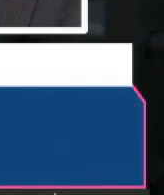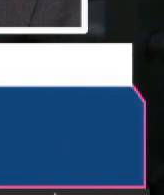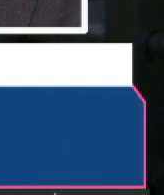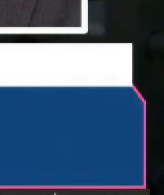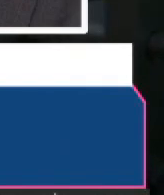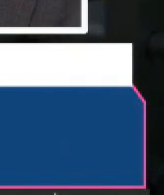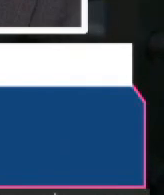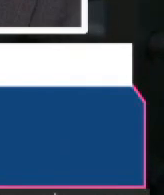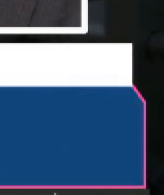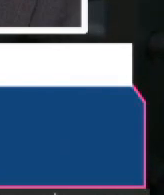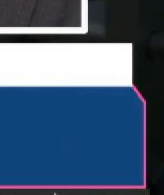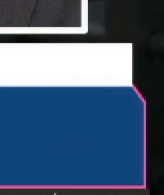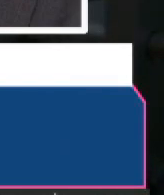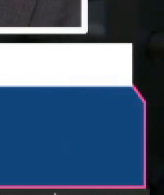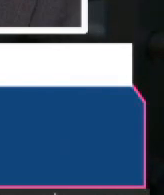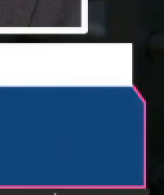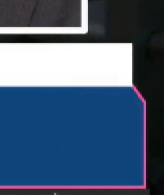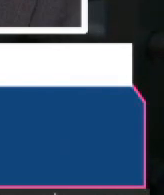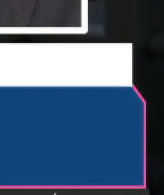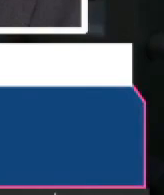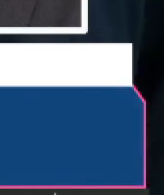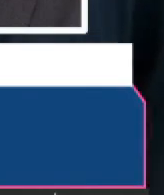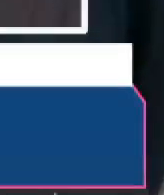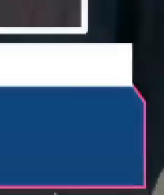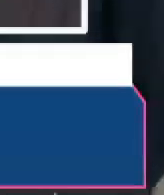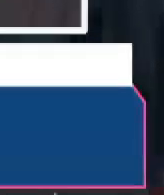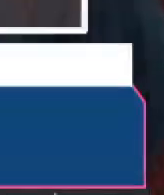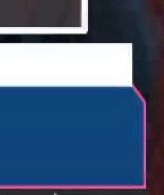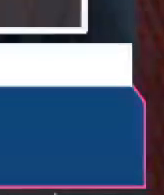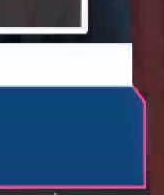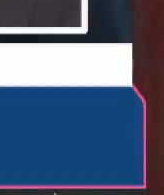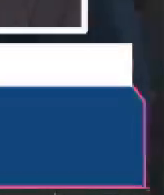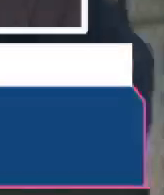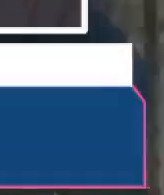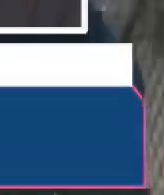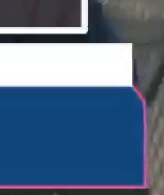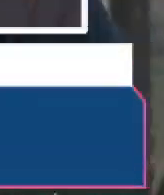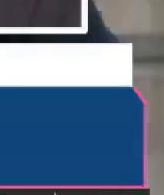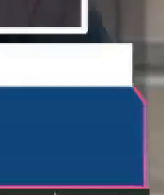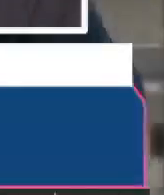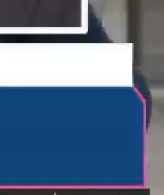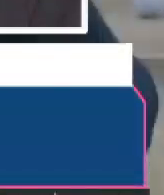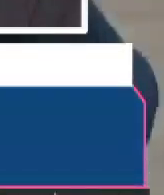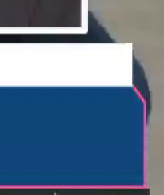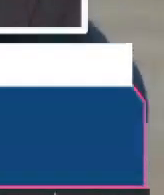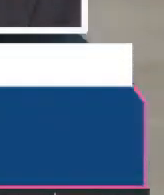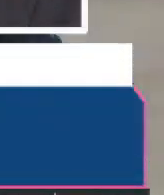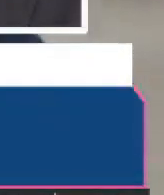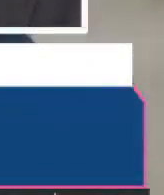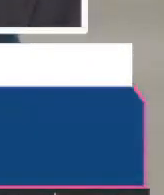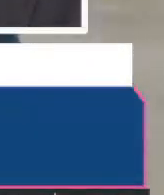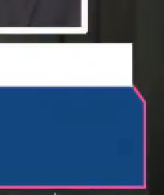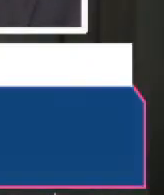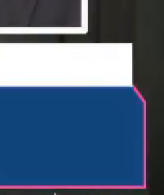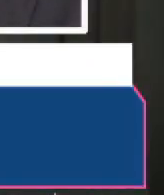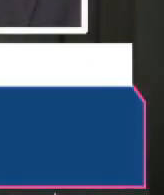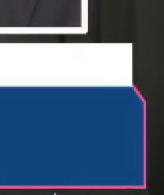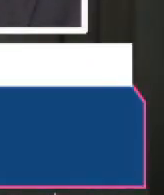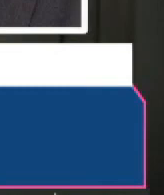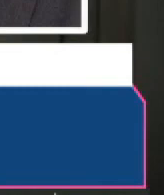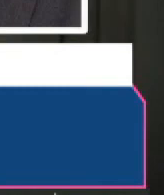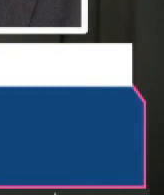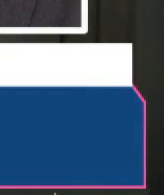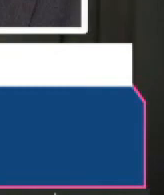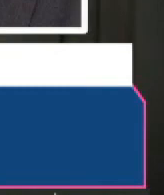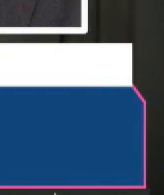것처럼 판단하기에는 너무 어렵다 이렇게는 보고 있습니다. 만약에 빨라서 연내에 긴급 승인이 된다고 해도 생산이